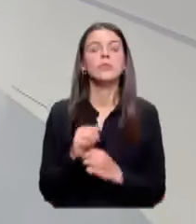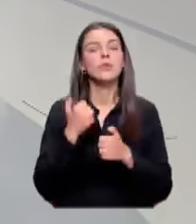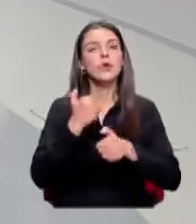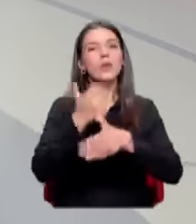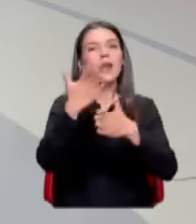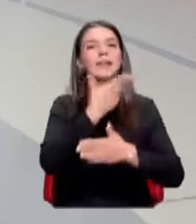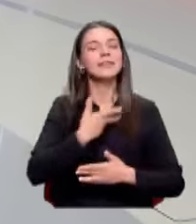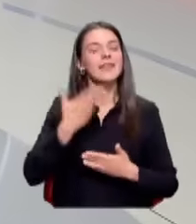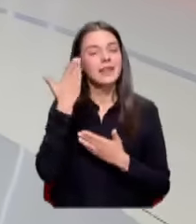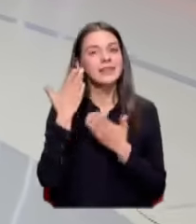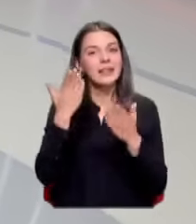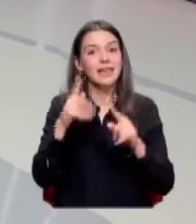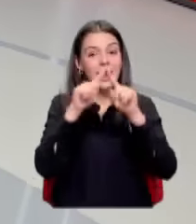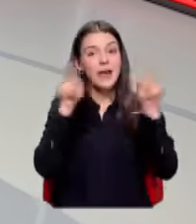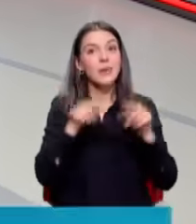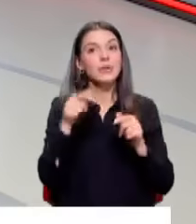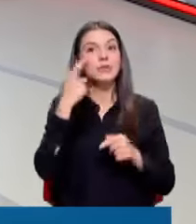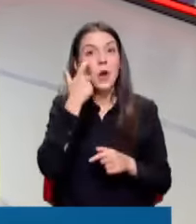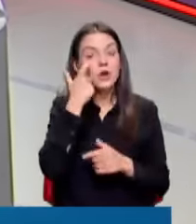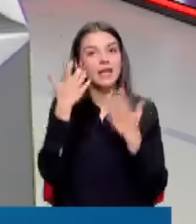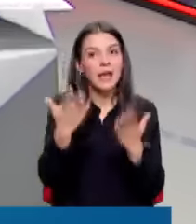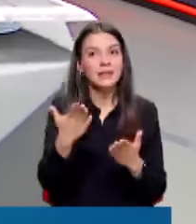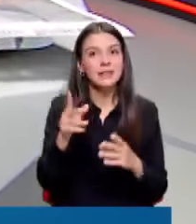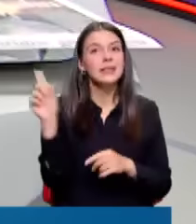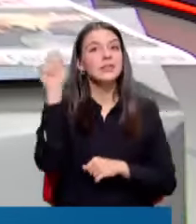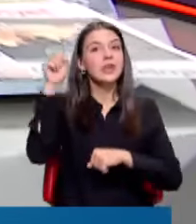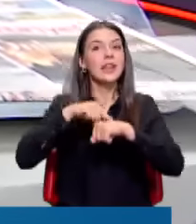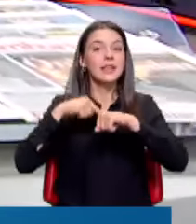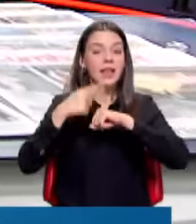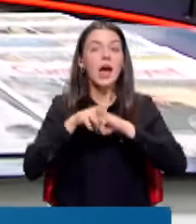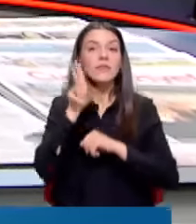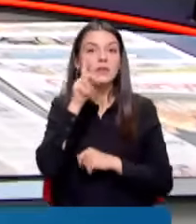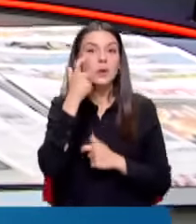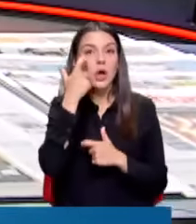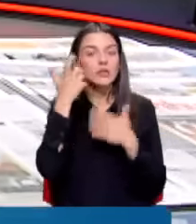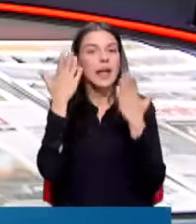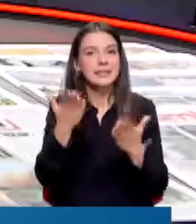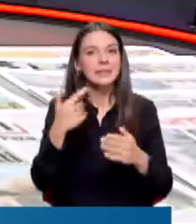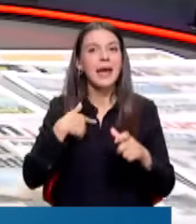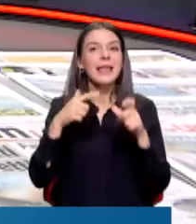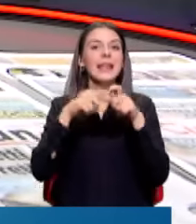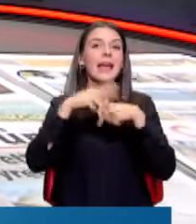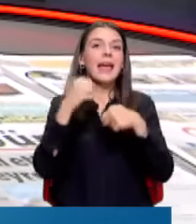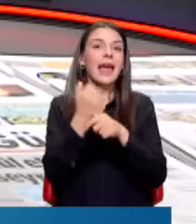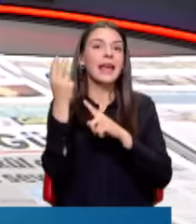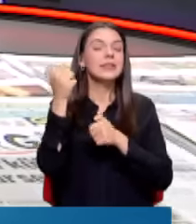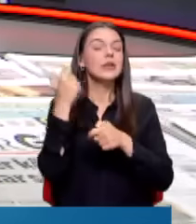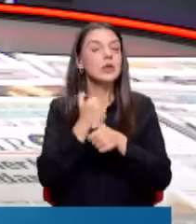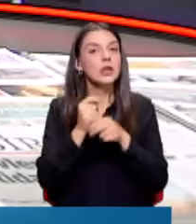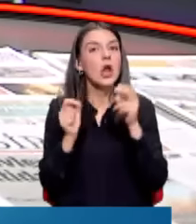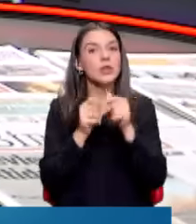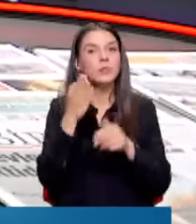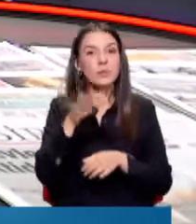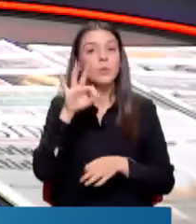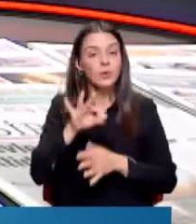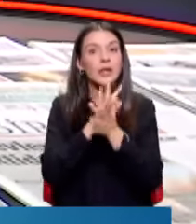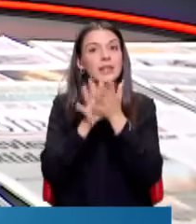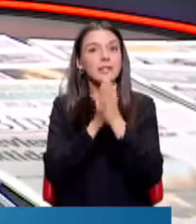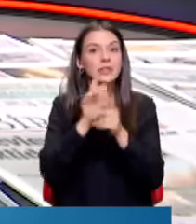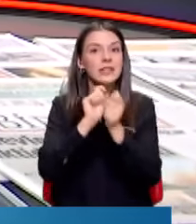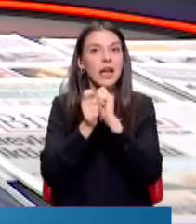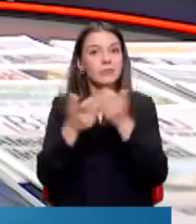Günaydın sevgili izleyenler. Ekran başına hoş geldiniz. Çalar Saat hafta sonuna hoş geldiniz. Ben Ezgi Gözeger, Özmemiş. Bugün işaret